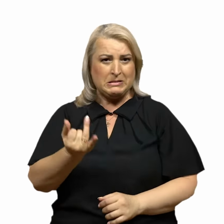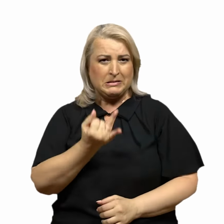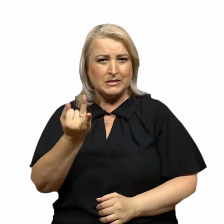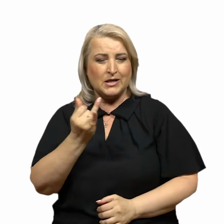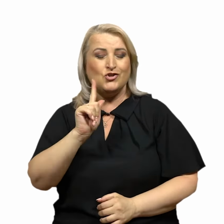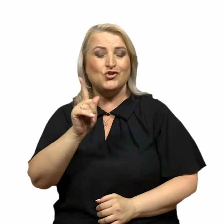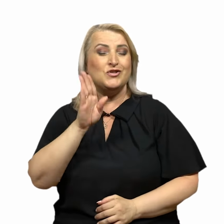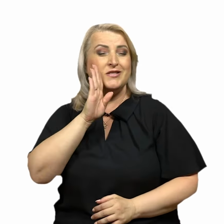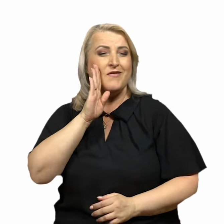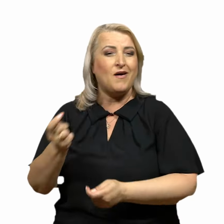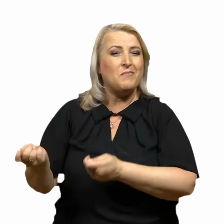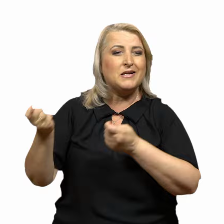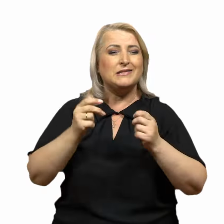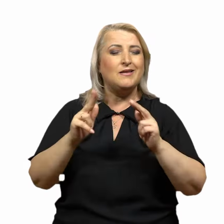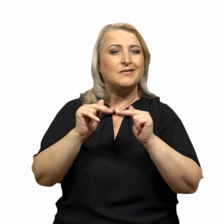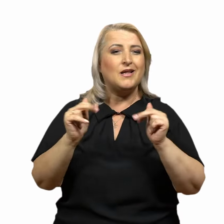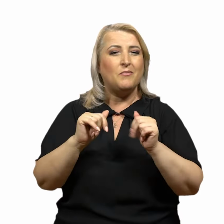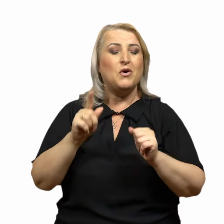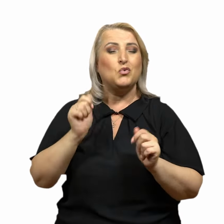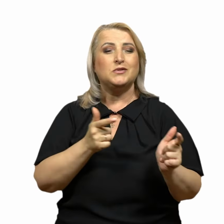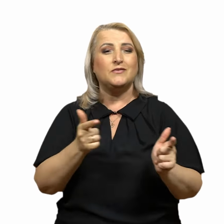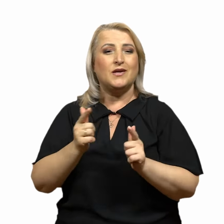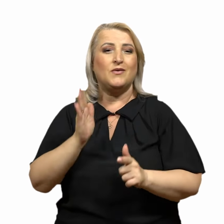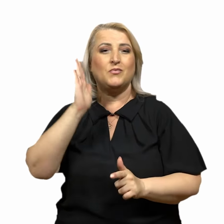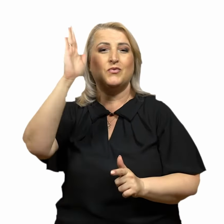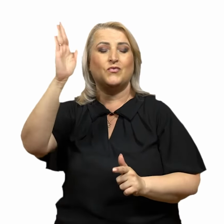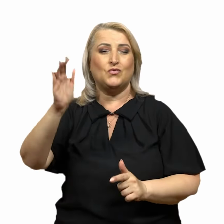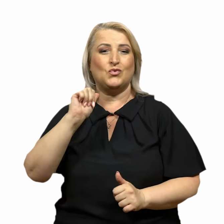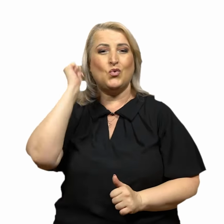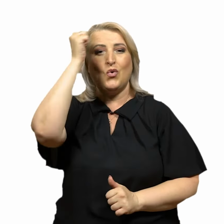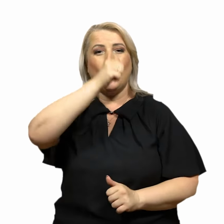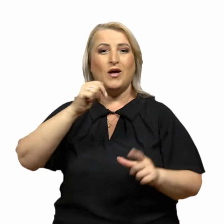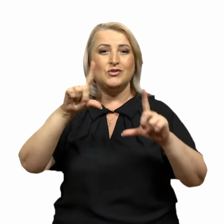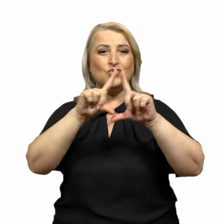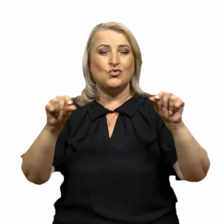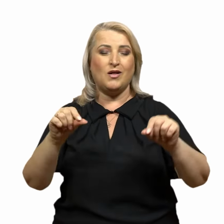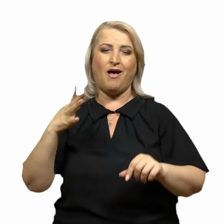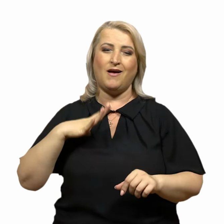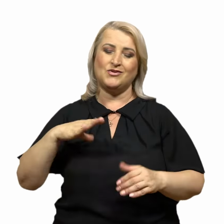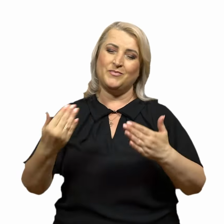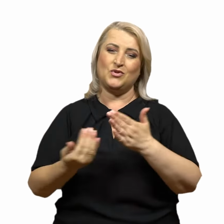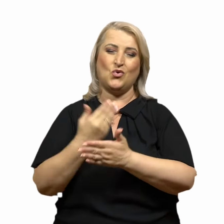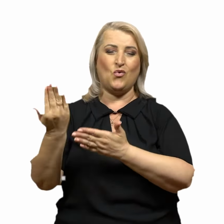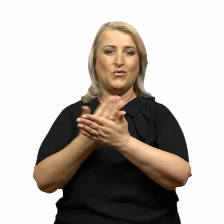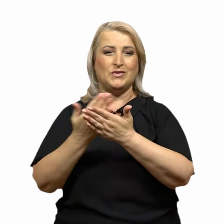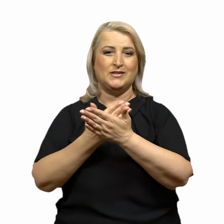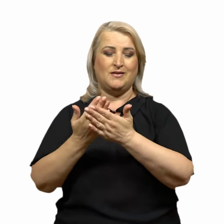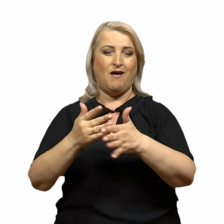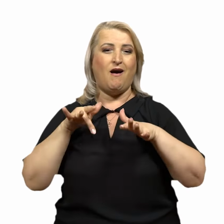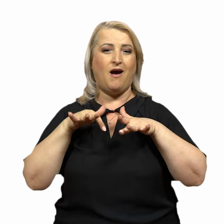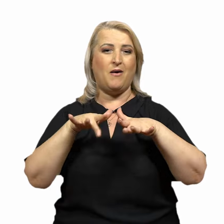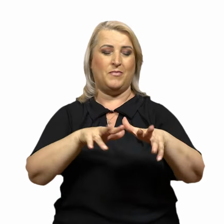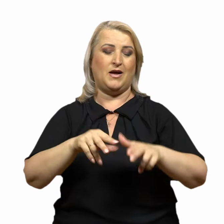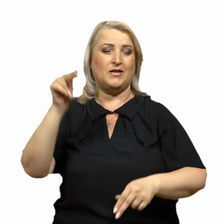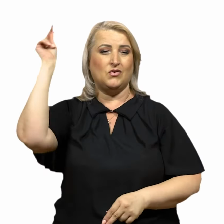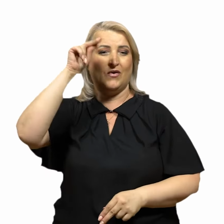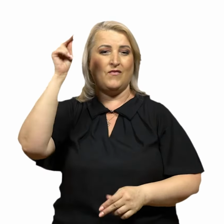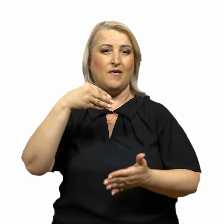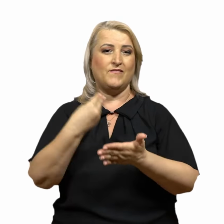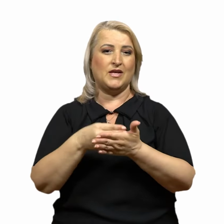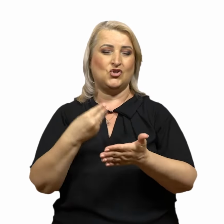din tabără și cum se va pregăti pentru viitorul an școlar? Așteaptă noi episoade în cadrul campaniei de educație